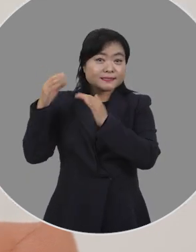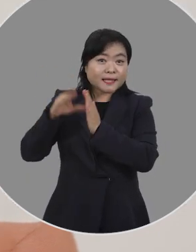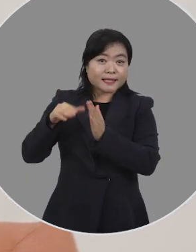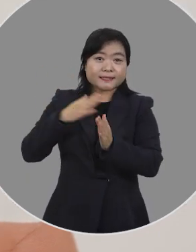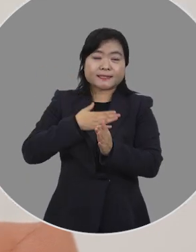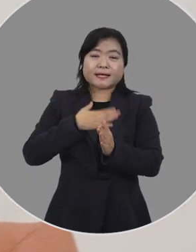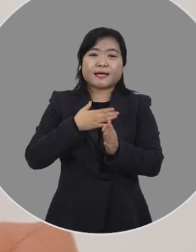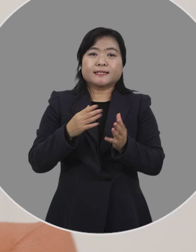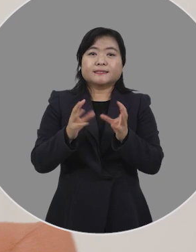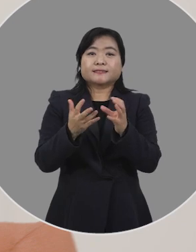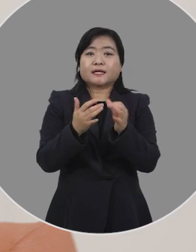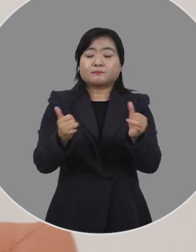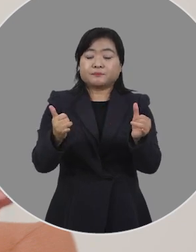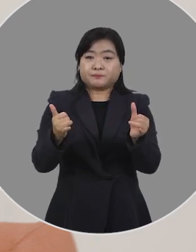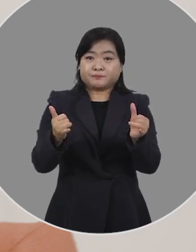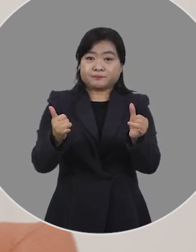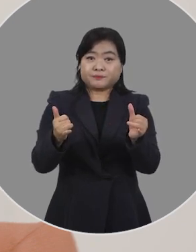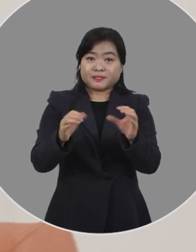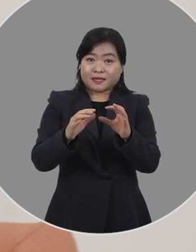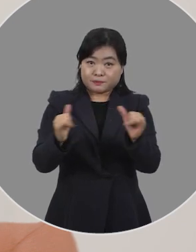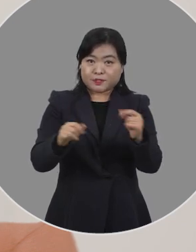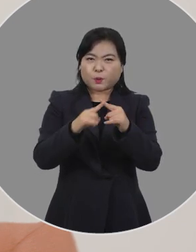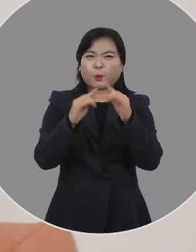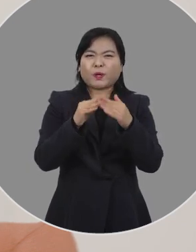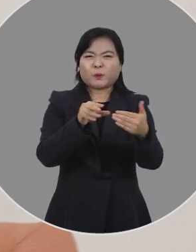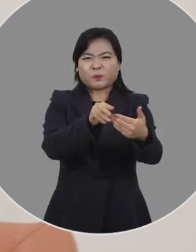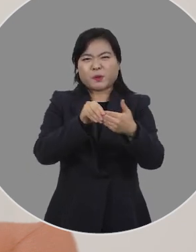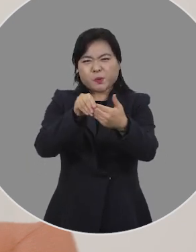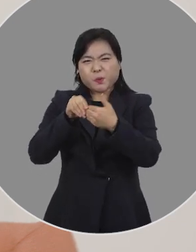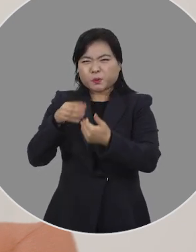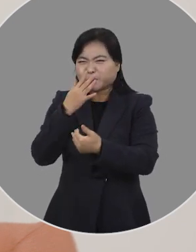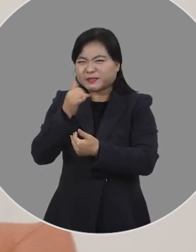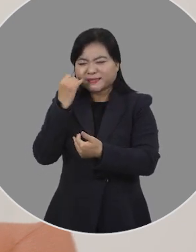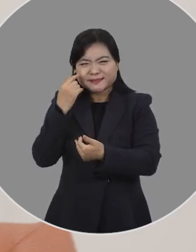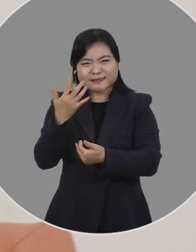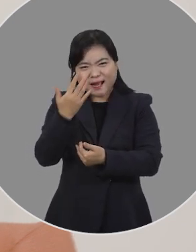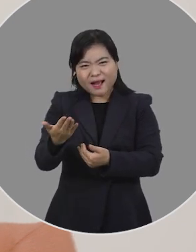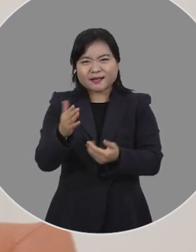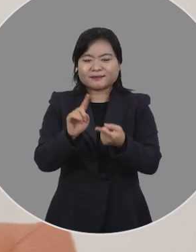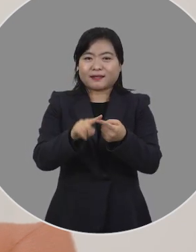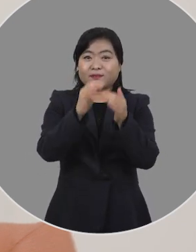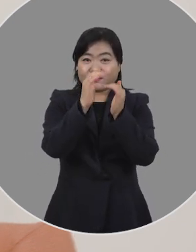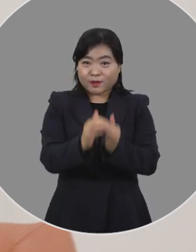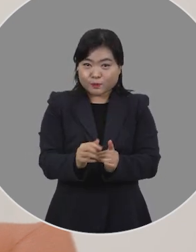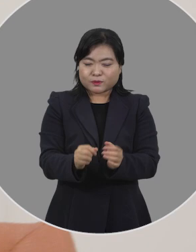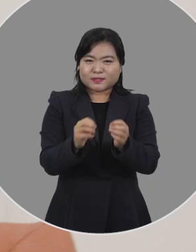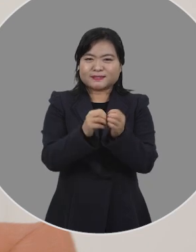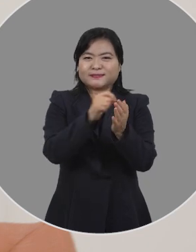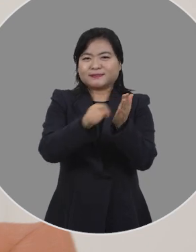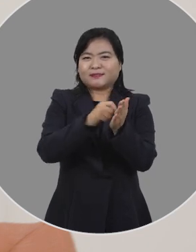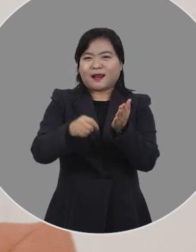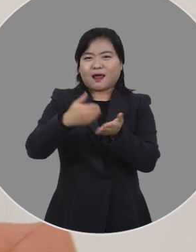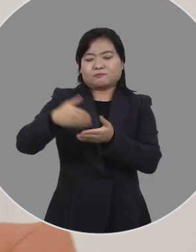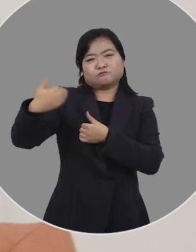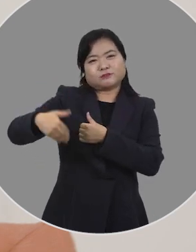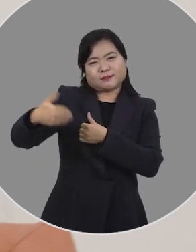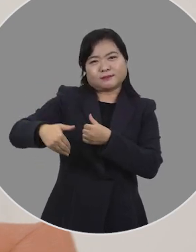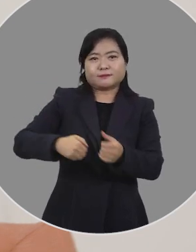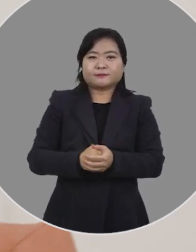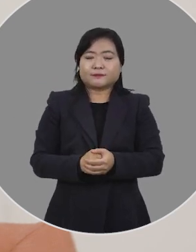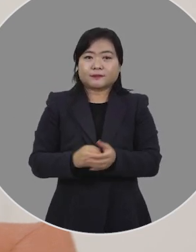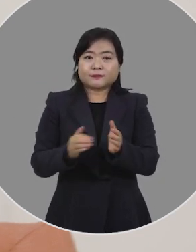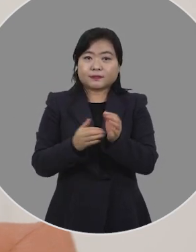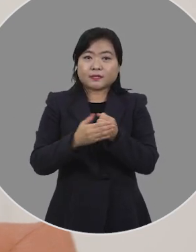자기 나라 사람들을 소위 교회로 데려올 수 있을까, 뭐 이제 이런 내용으로 이제 글을 써달라는 부탁을 받은 거예요.